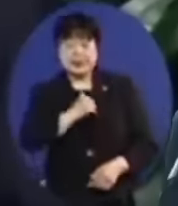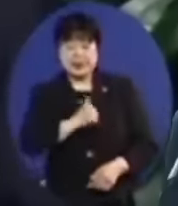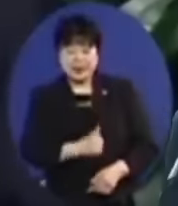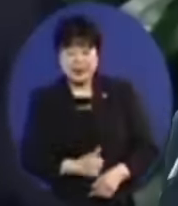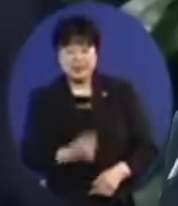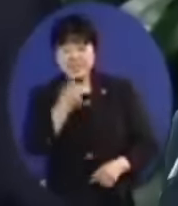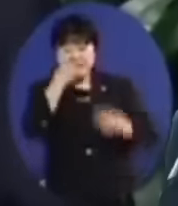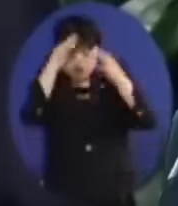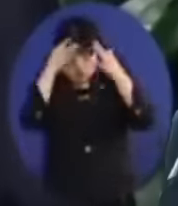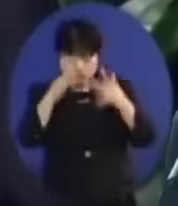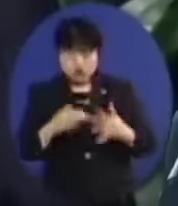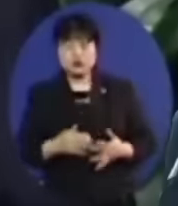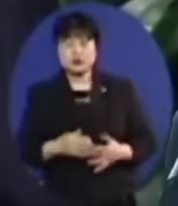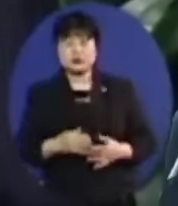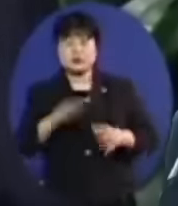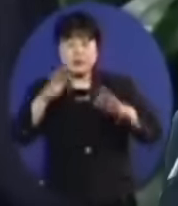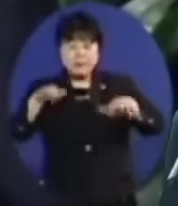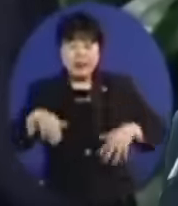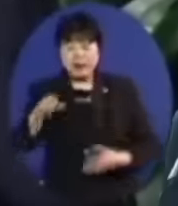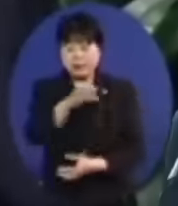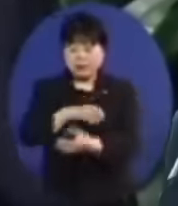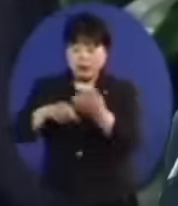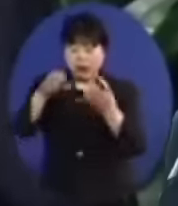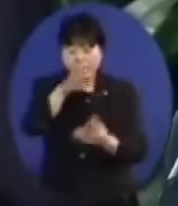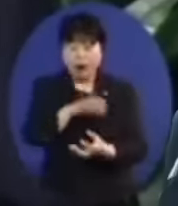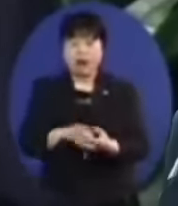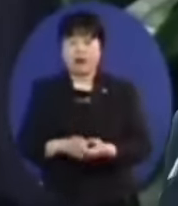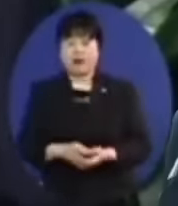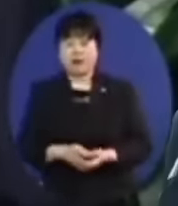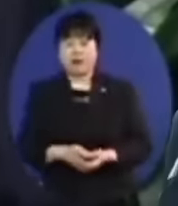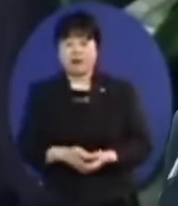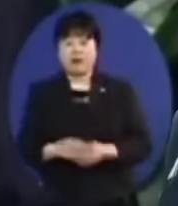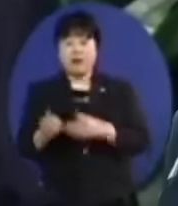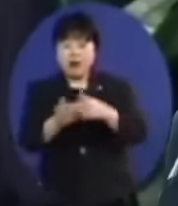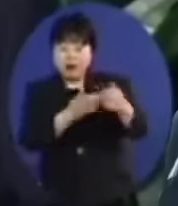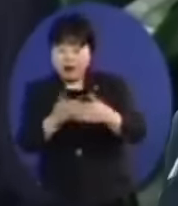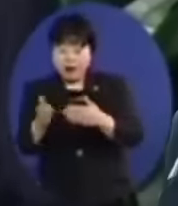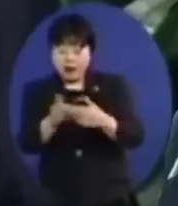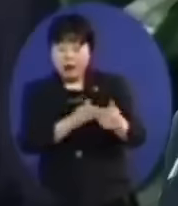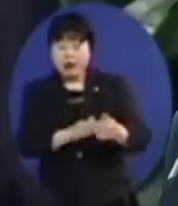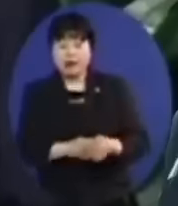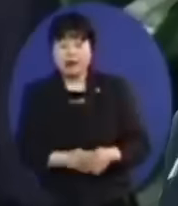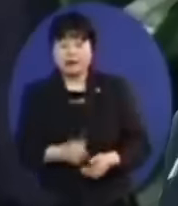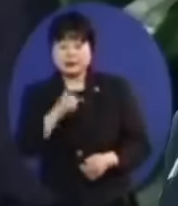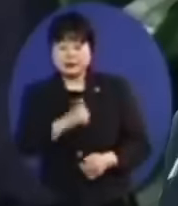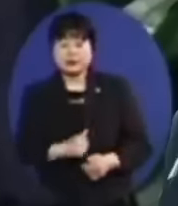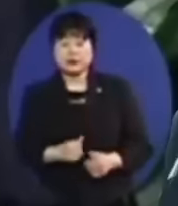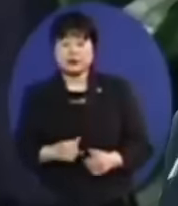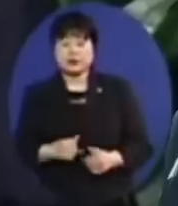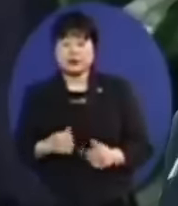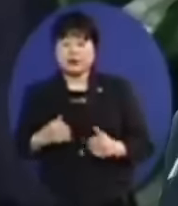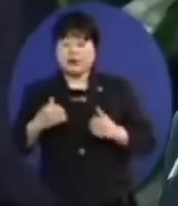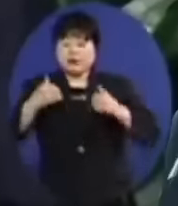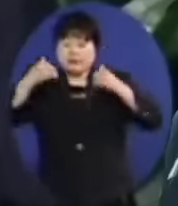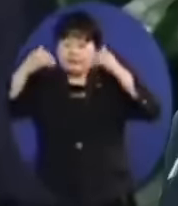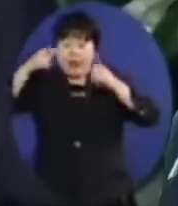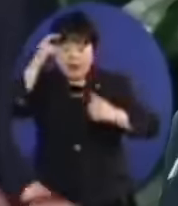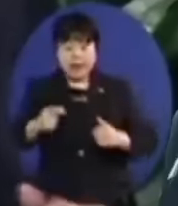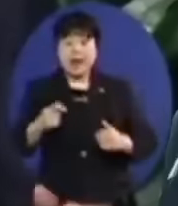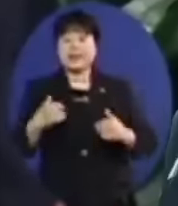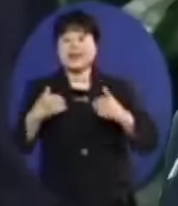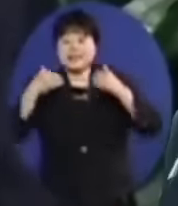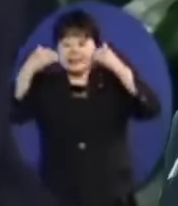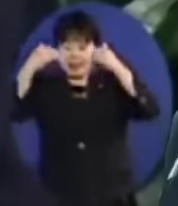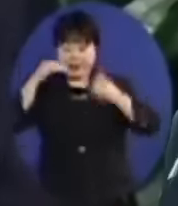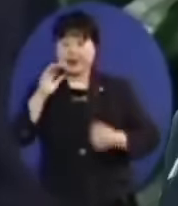맞고 어려운 환경 가운데서 자라면은 굉장히 강하게 자라는 것입니다.